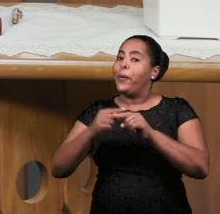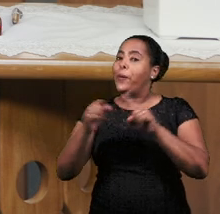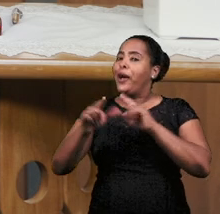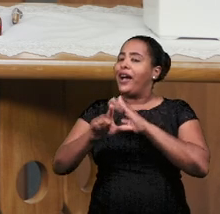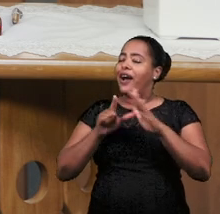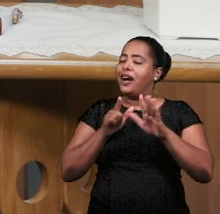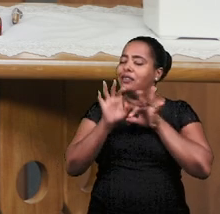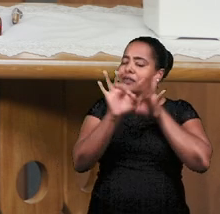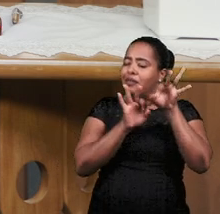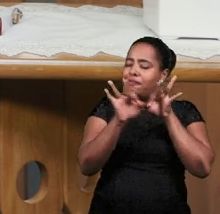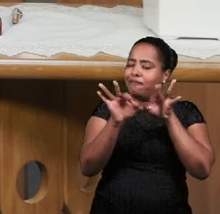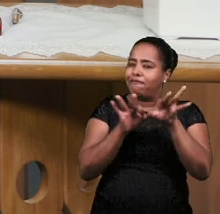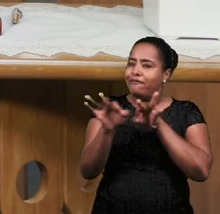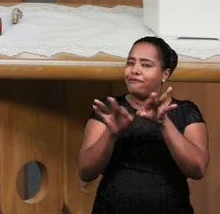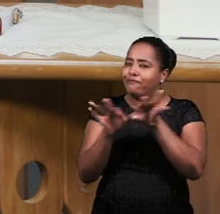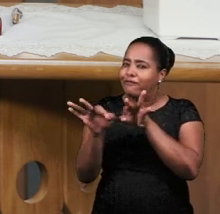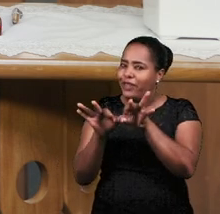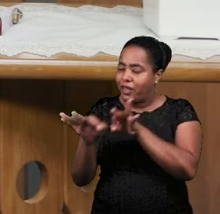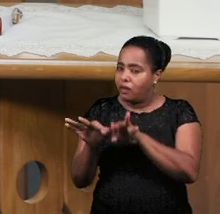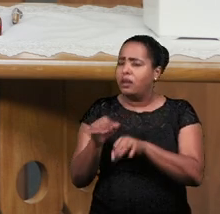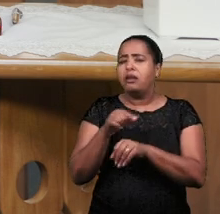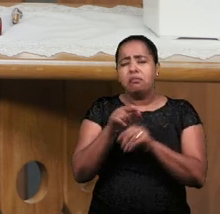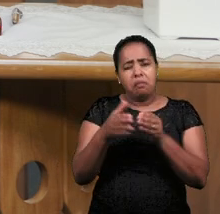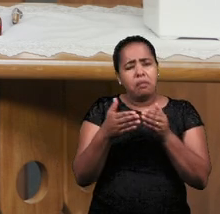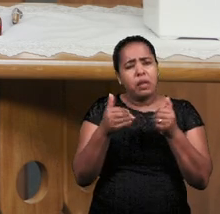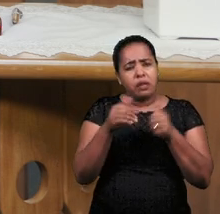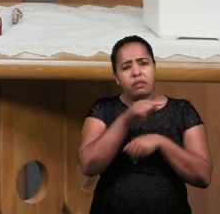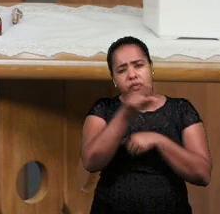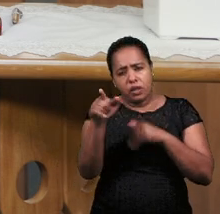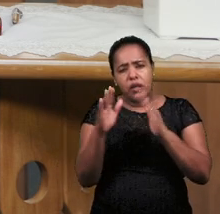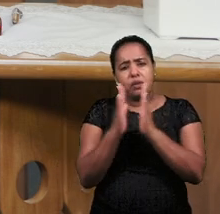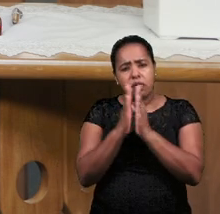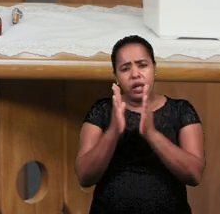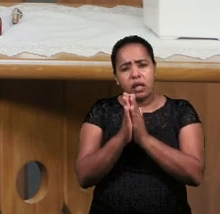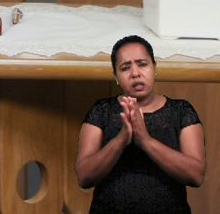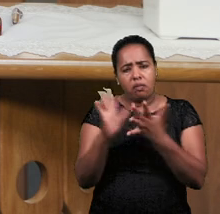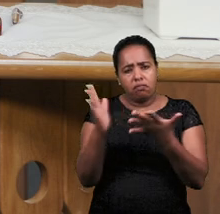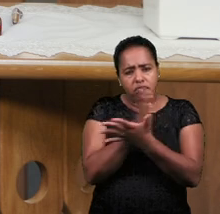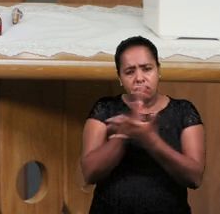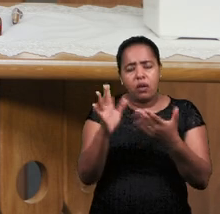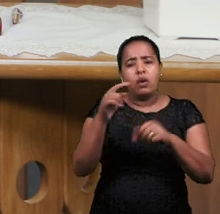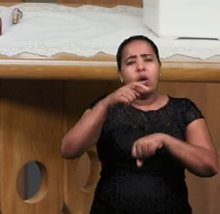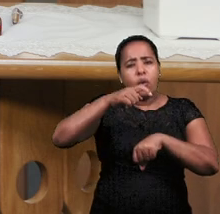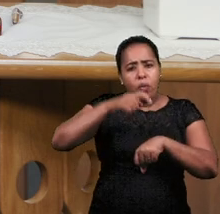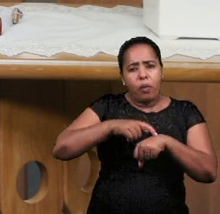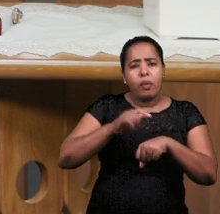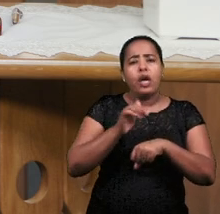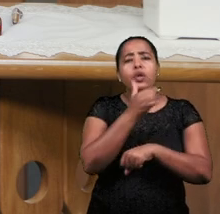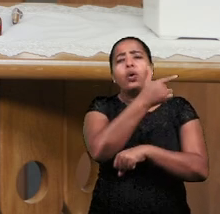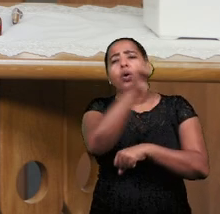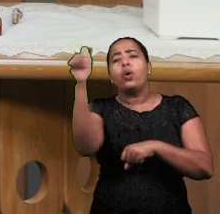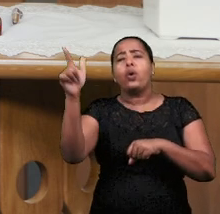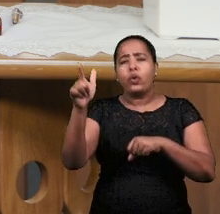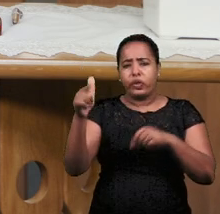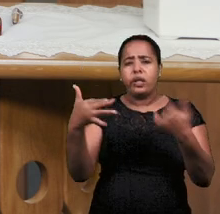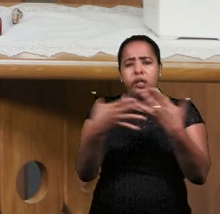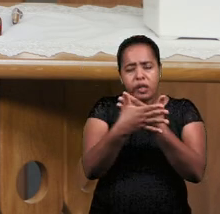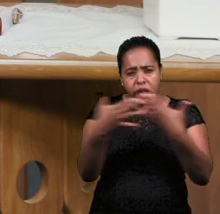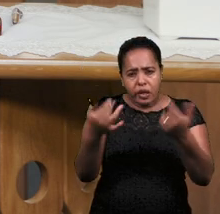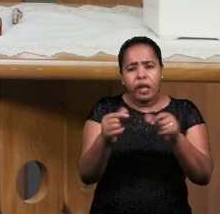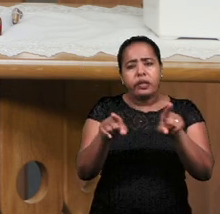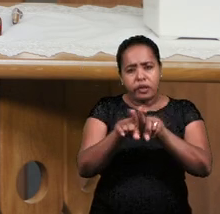étude, mais vous continuez à prier parce que certainement, dans un moment donné, quelques autres villes seront